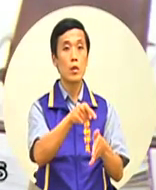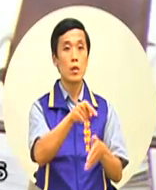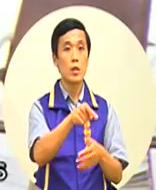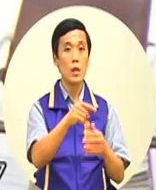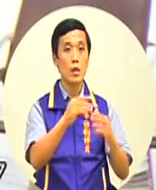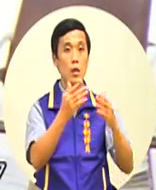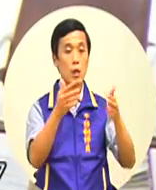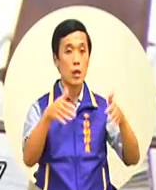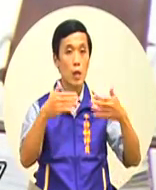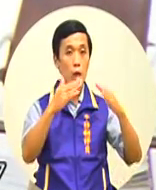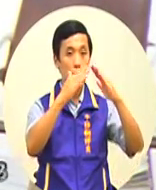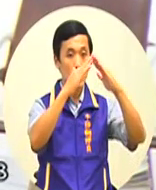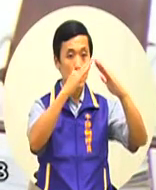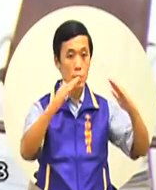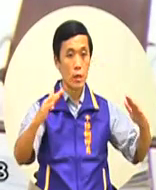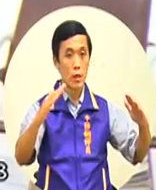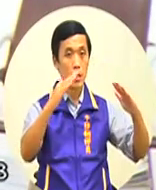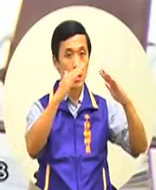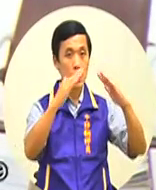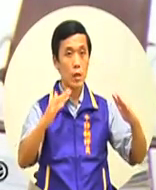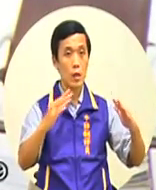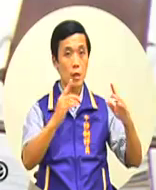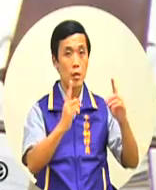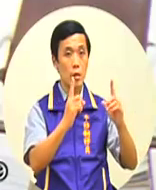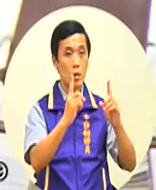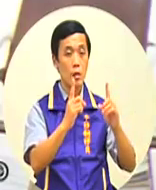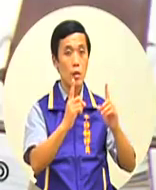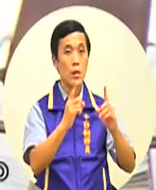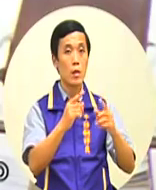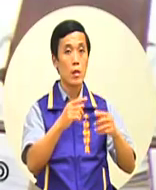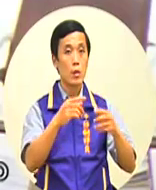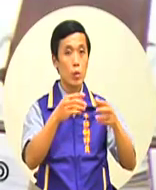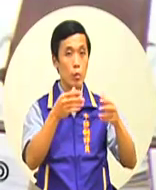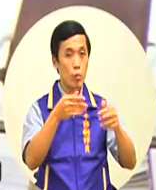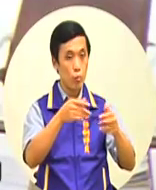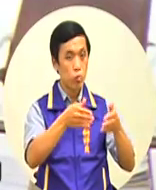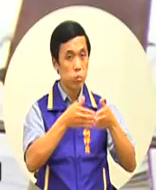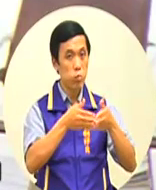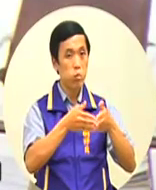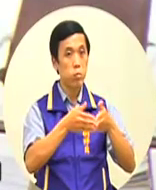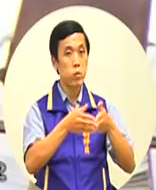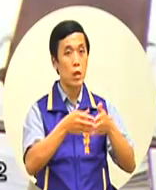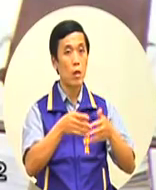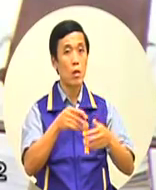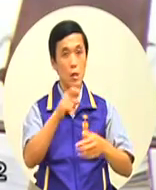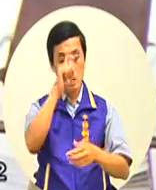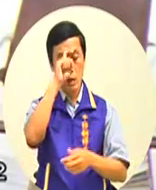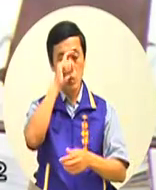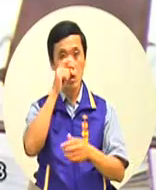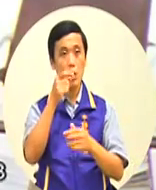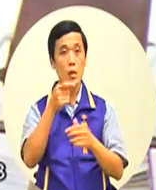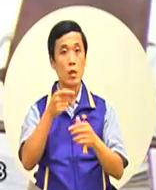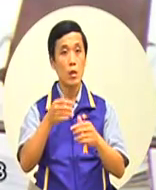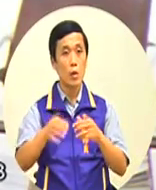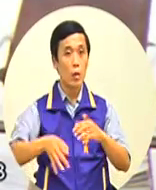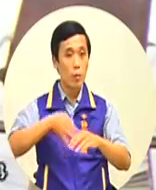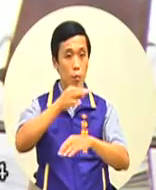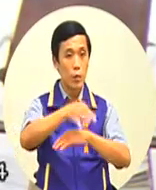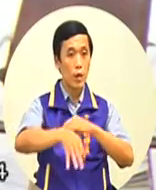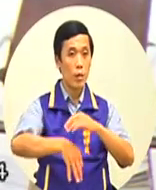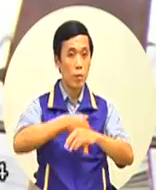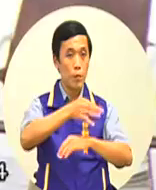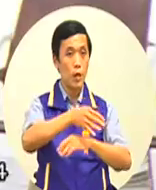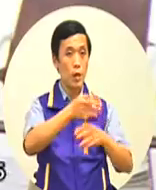需，希望我们社会局来，好，挹注经费来整建，啊，何时可以修缮完成？